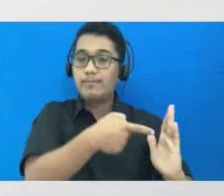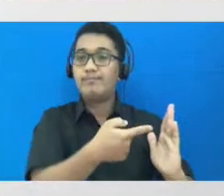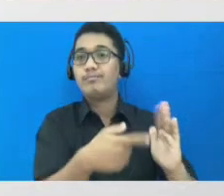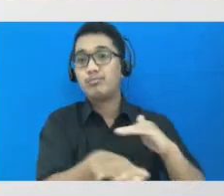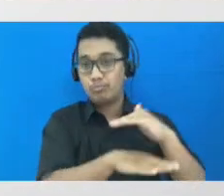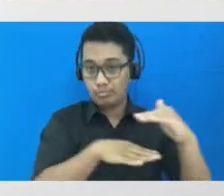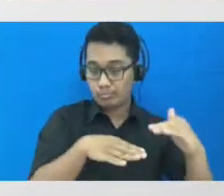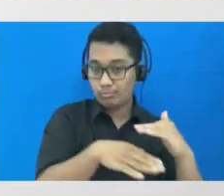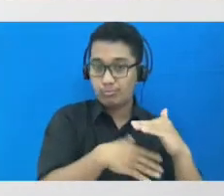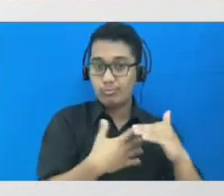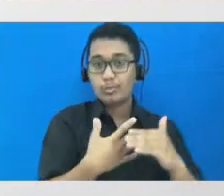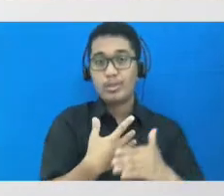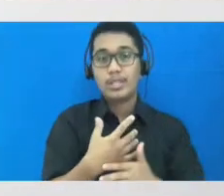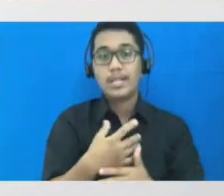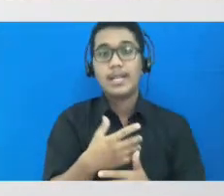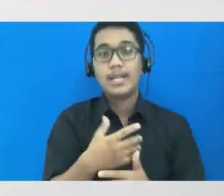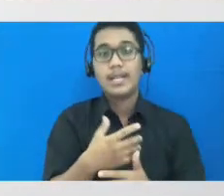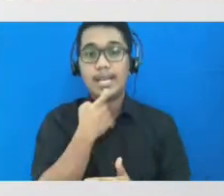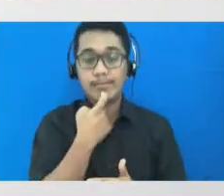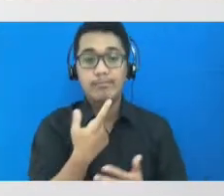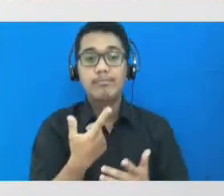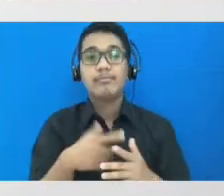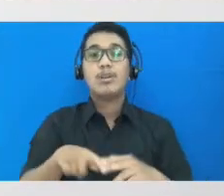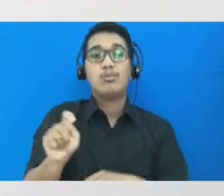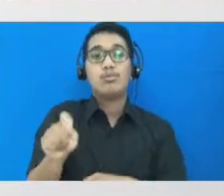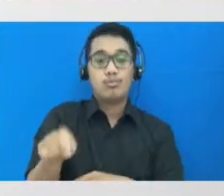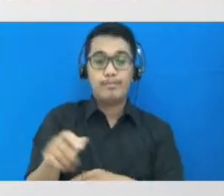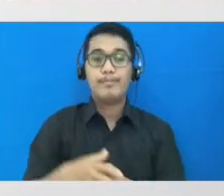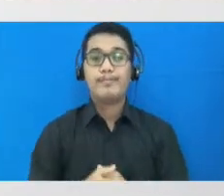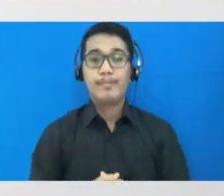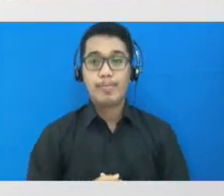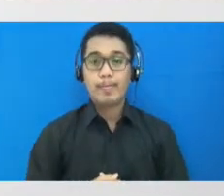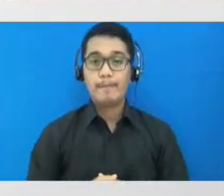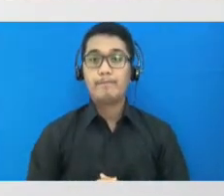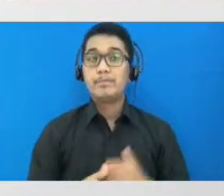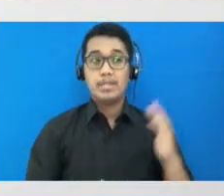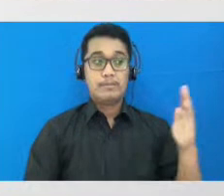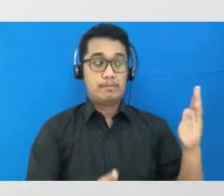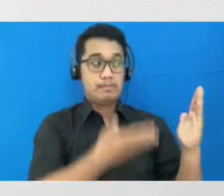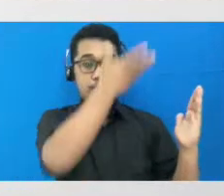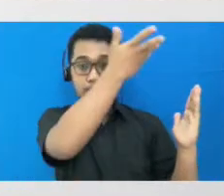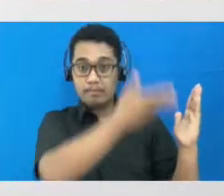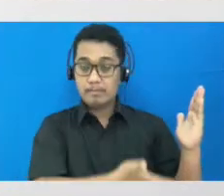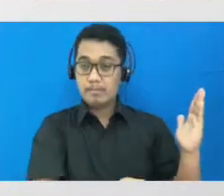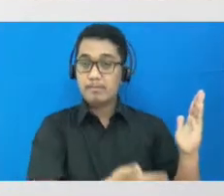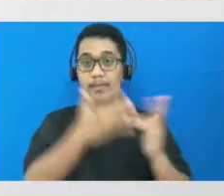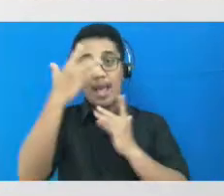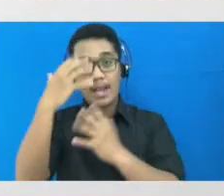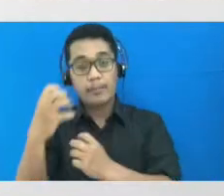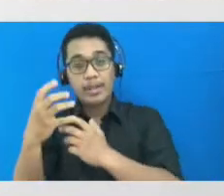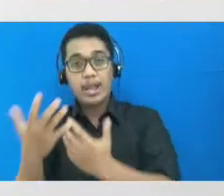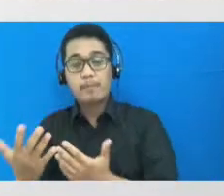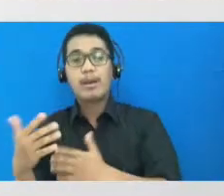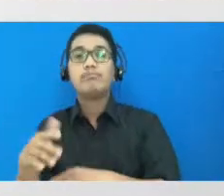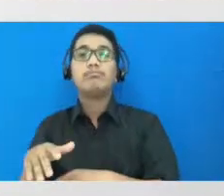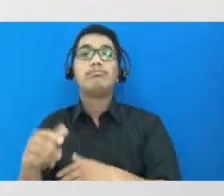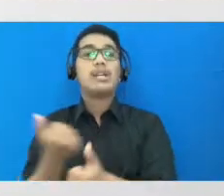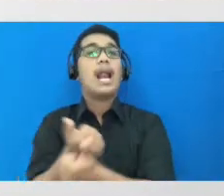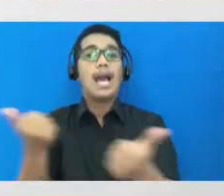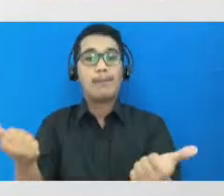legal basis dalam pemrosesan data pribadi. Dan semuanya itu diharapkan bisa lebih komprehensif lagi di